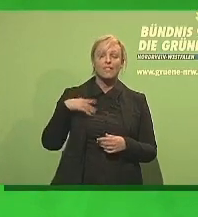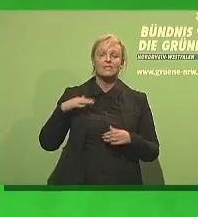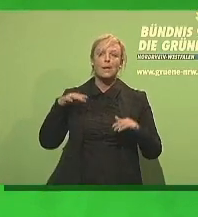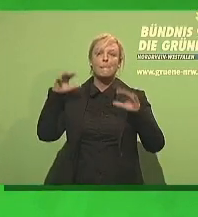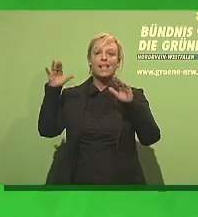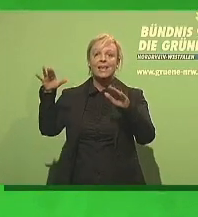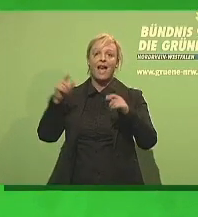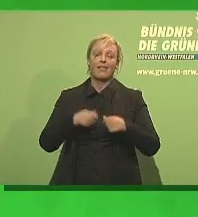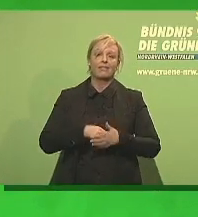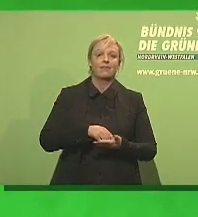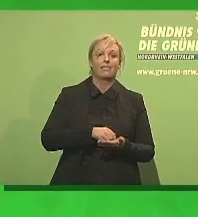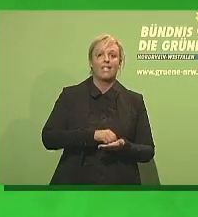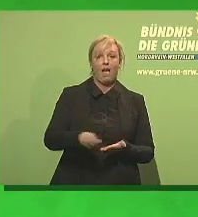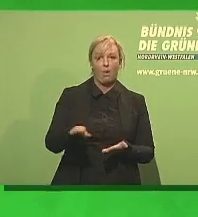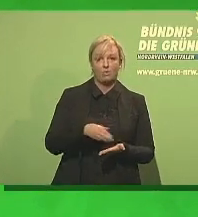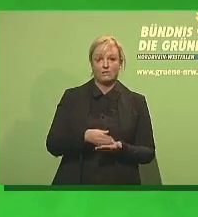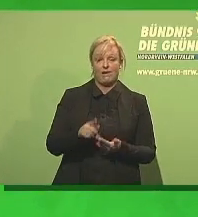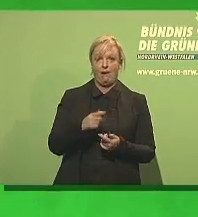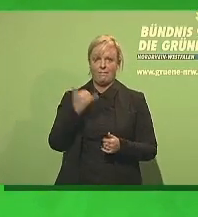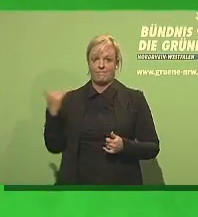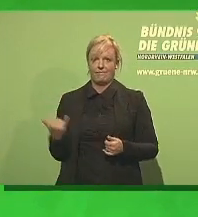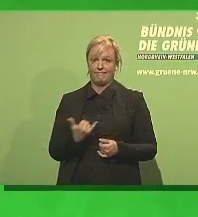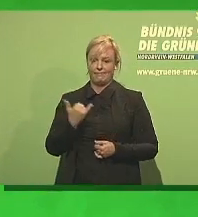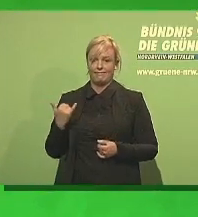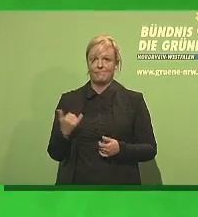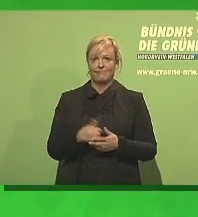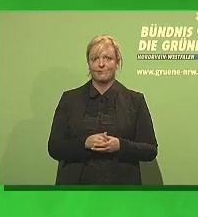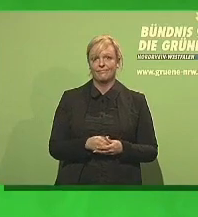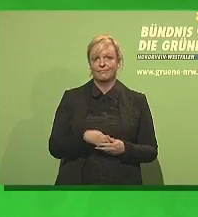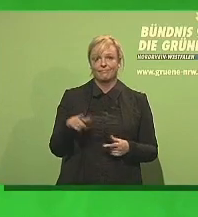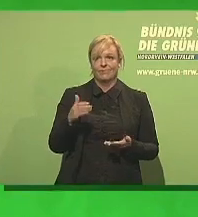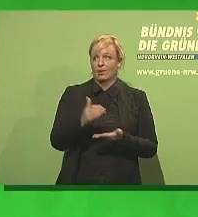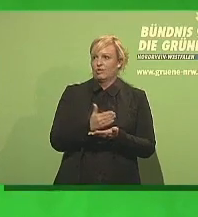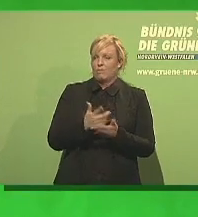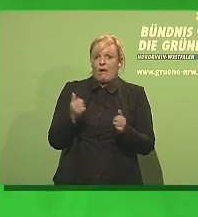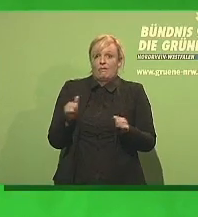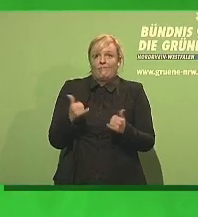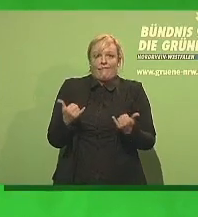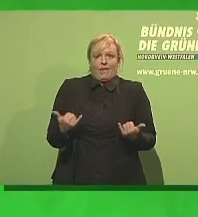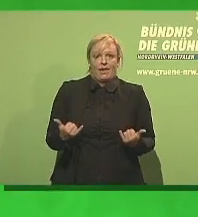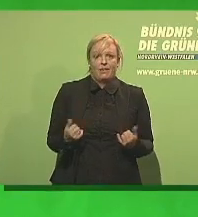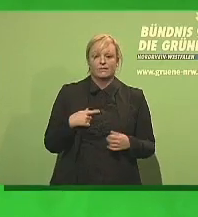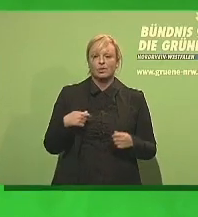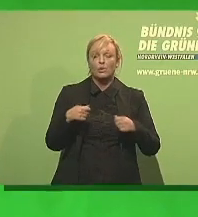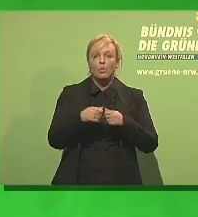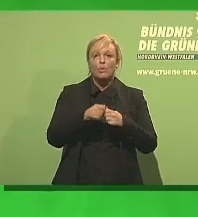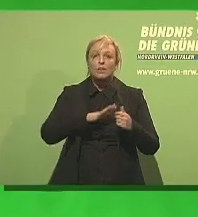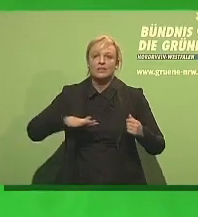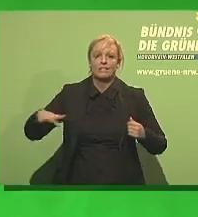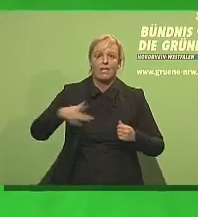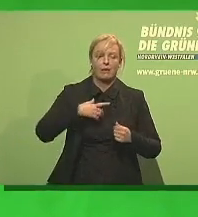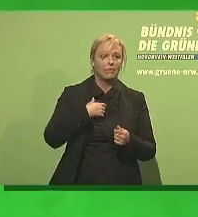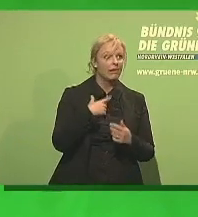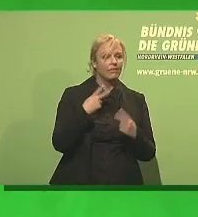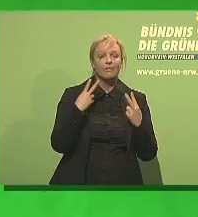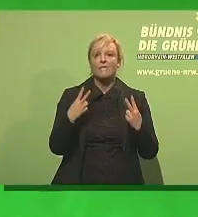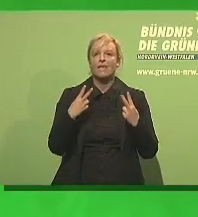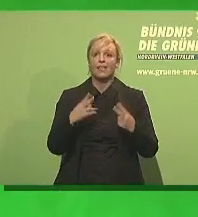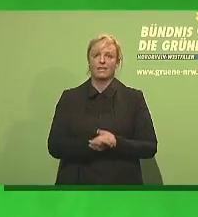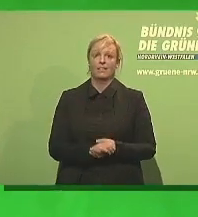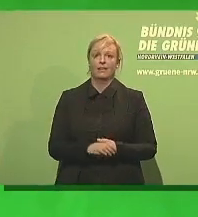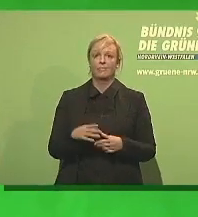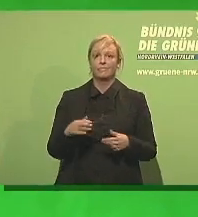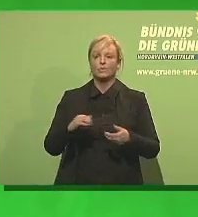jährlich. Dagegen kann niemand vor Ort ansparen. Deshalb sind wir auf der Bundesebene gefordert. Und wir sind gemeinsam mit dem